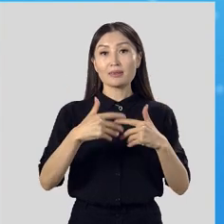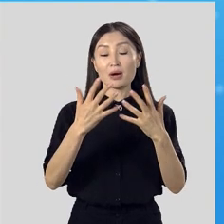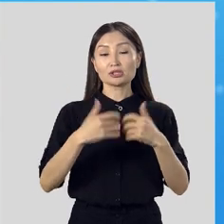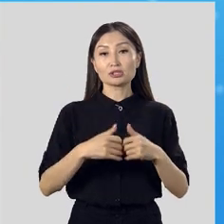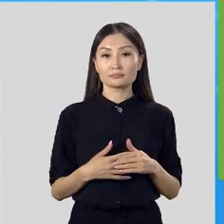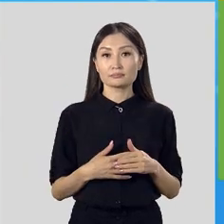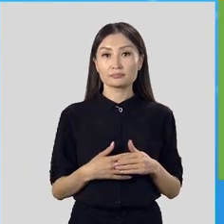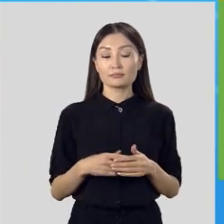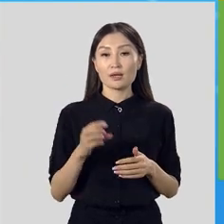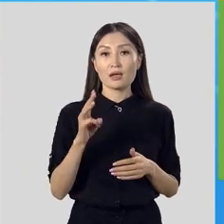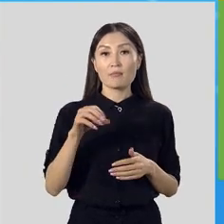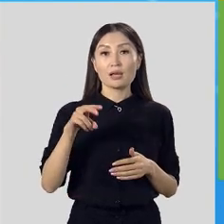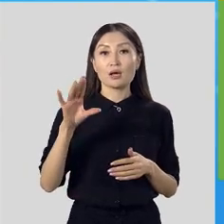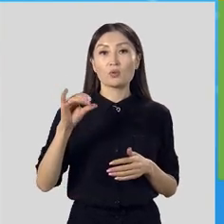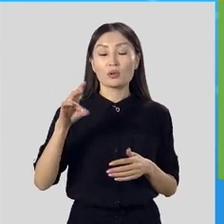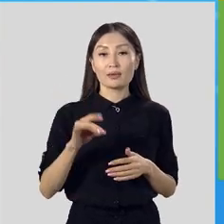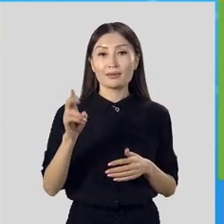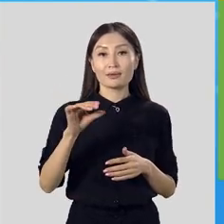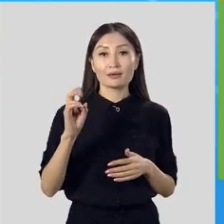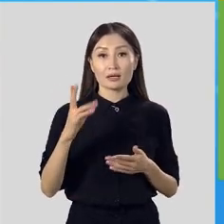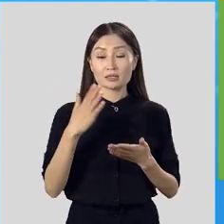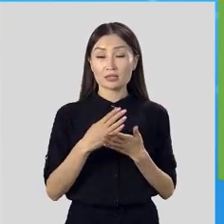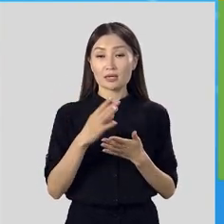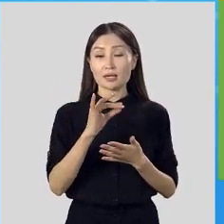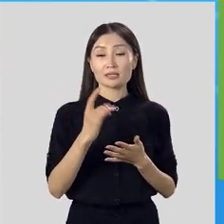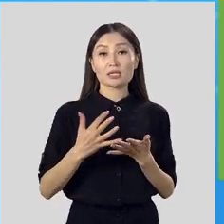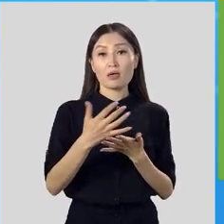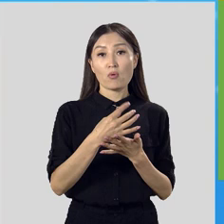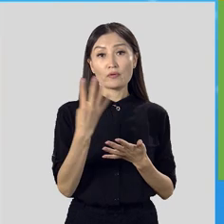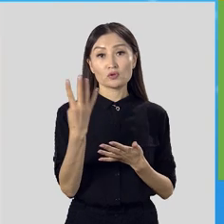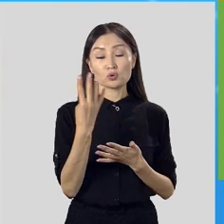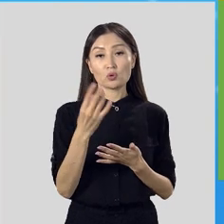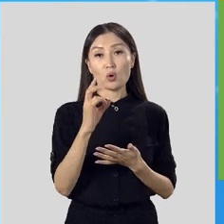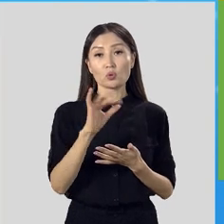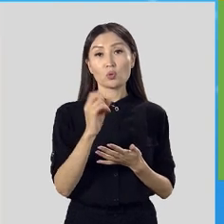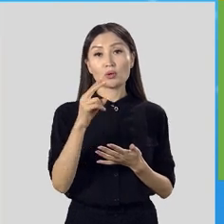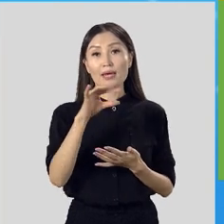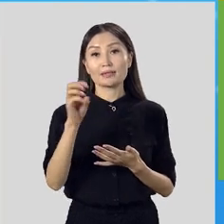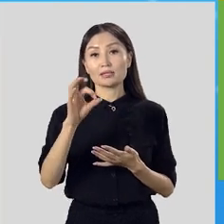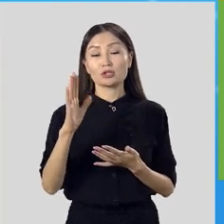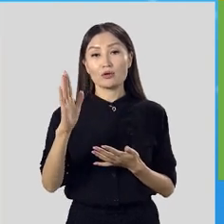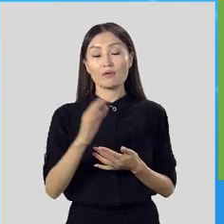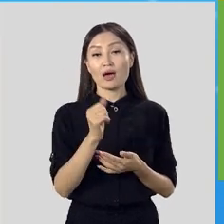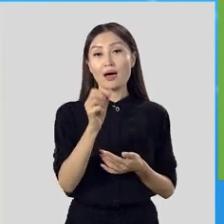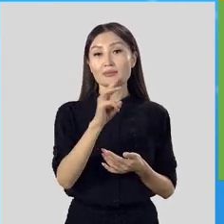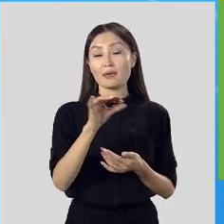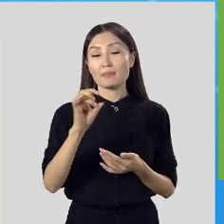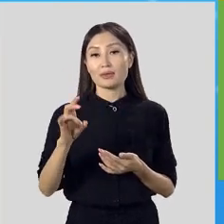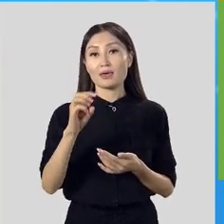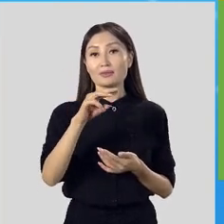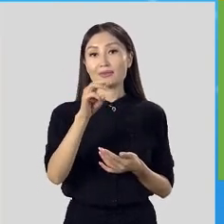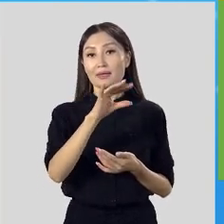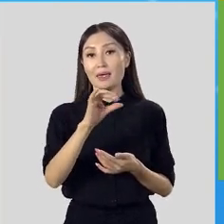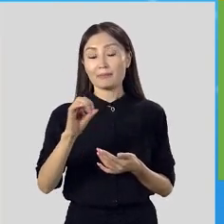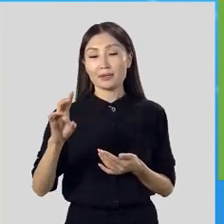математических расчетов. Молекула ДНК состоит из набора 4 нуклеотидов – аденин,